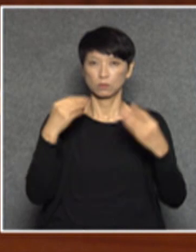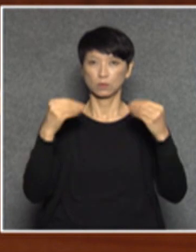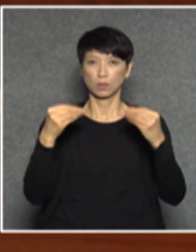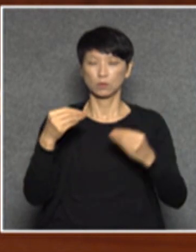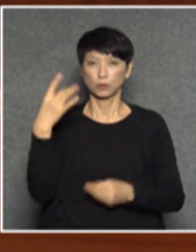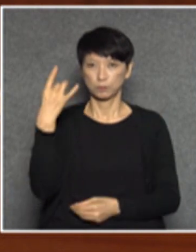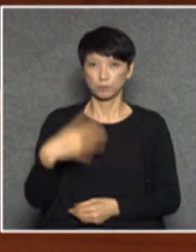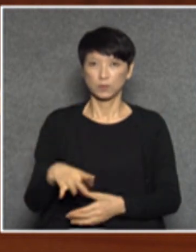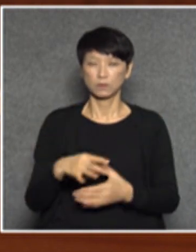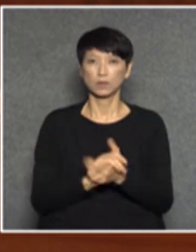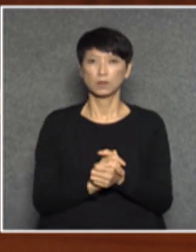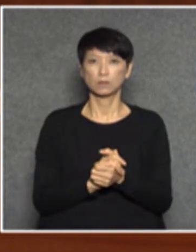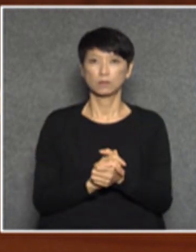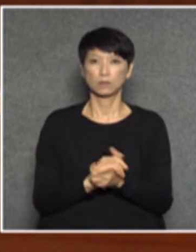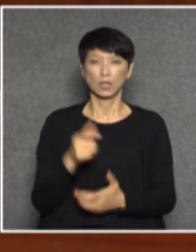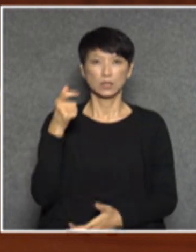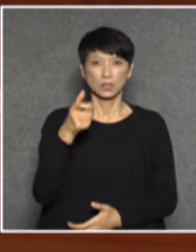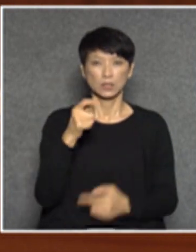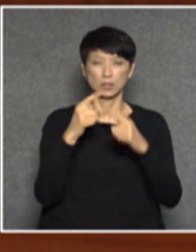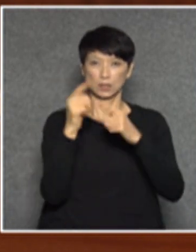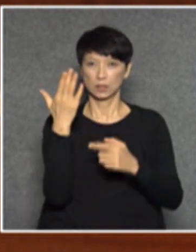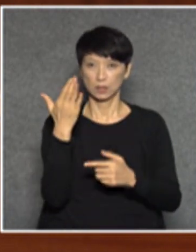有限的資源能夠惠及